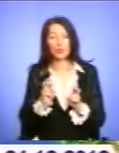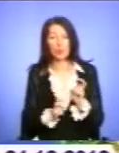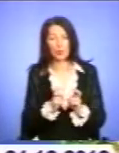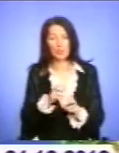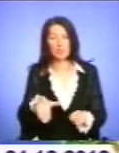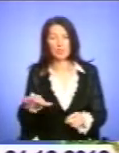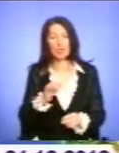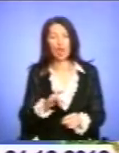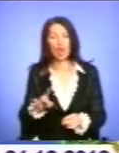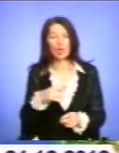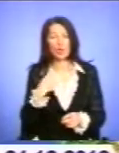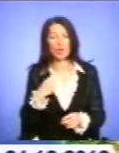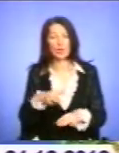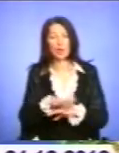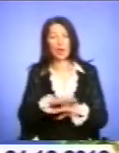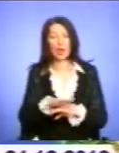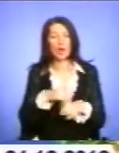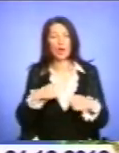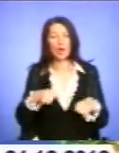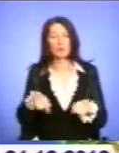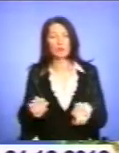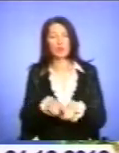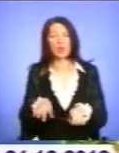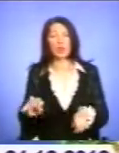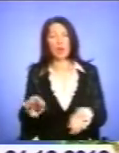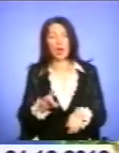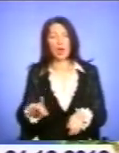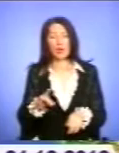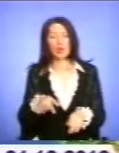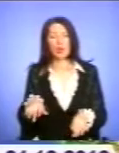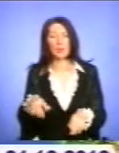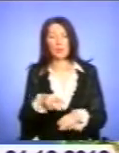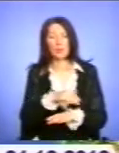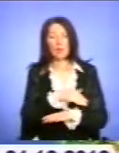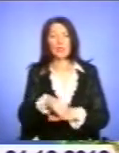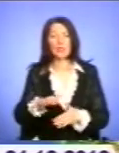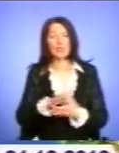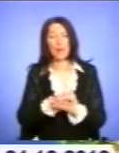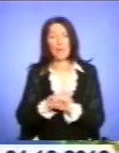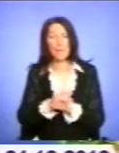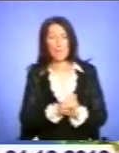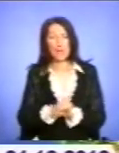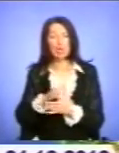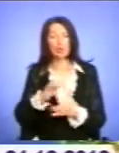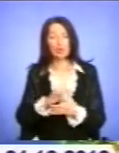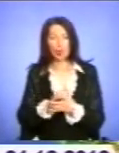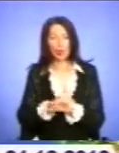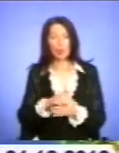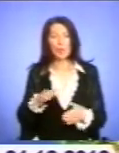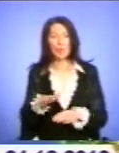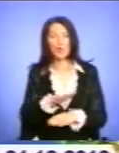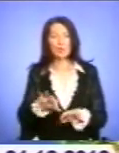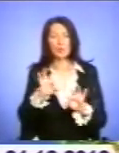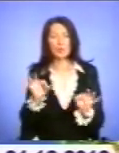районів області. Ярмаркуватимуть у таких мікрорайонах міста: вулиця Миру Дружби, майдан мистецтв, вулиця Лесі